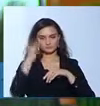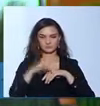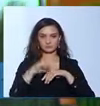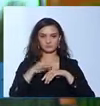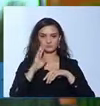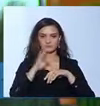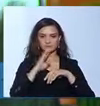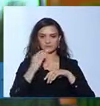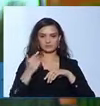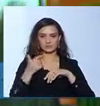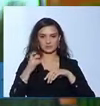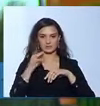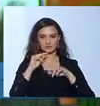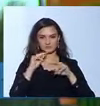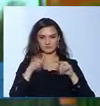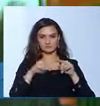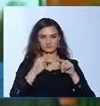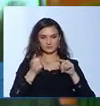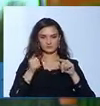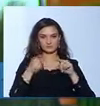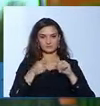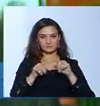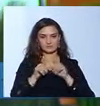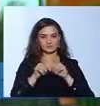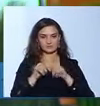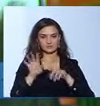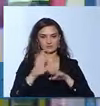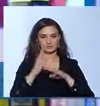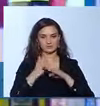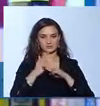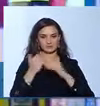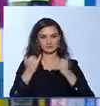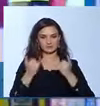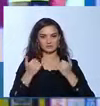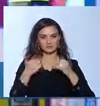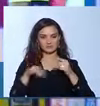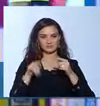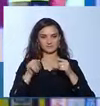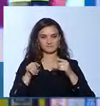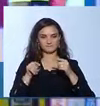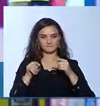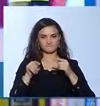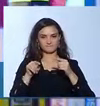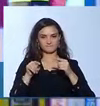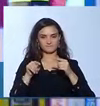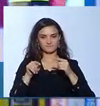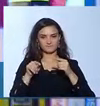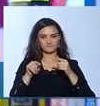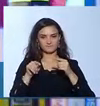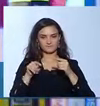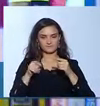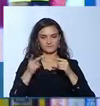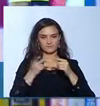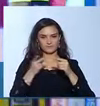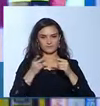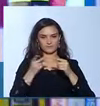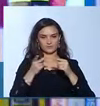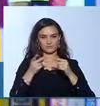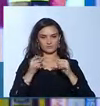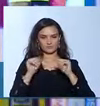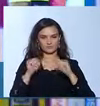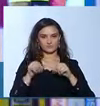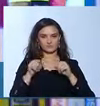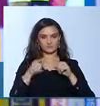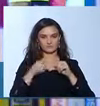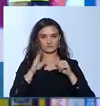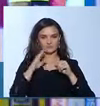დედის გენები არის დამნაშავე. ეს არ არის დღეს უკვე აღიარებულია, რომ ორივე მშობლის